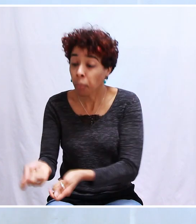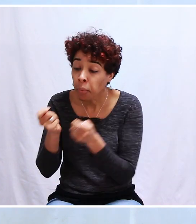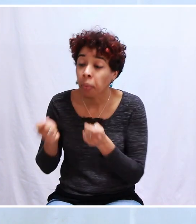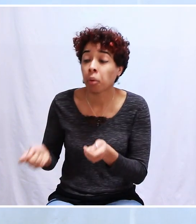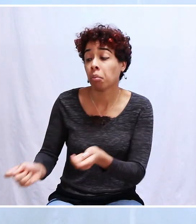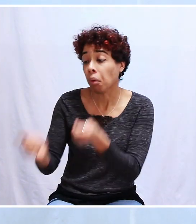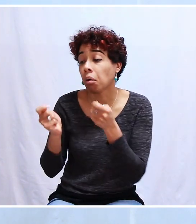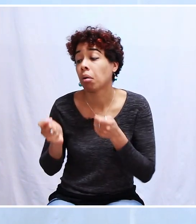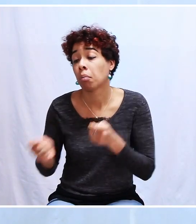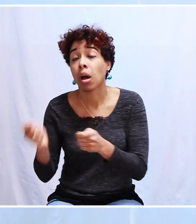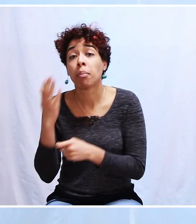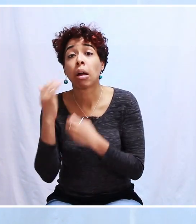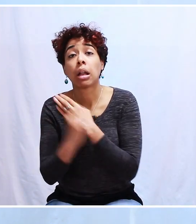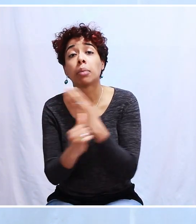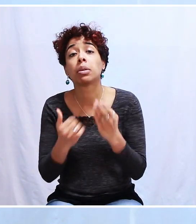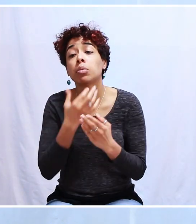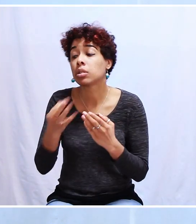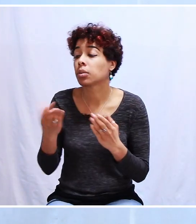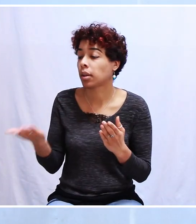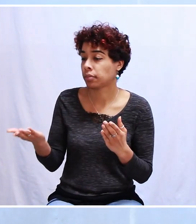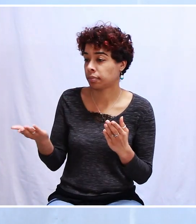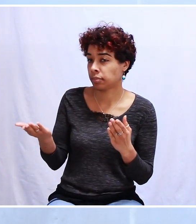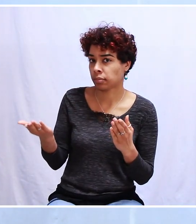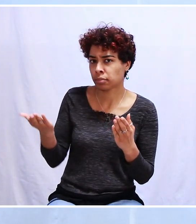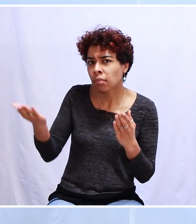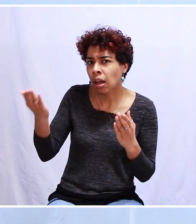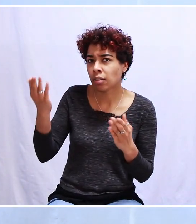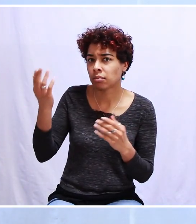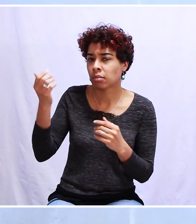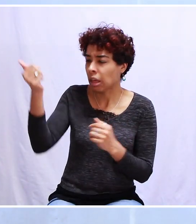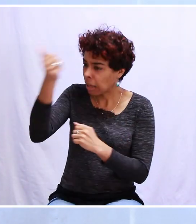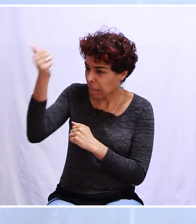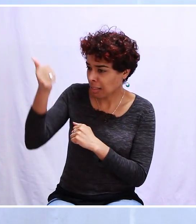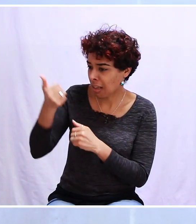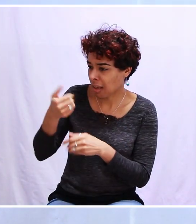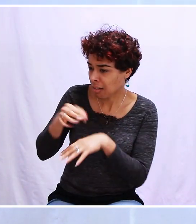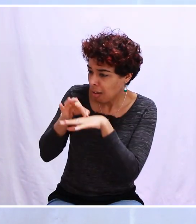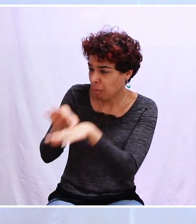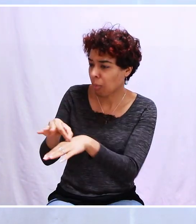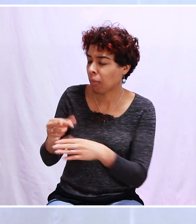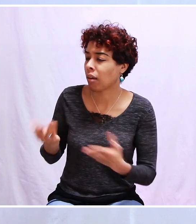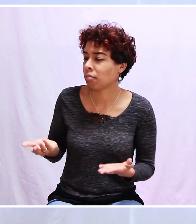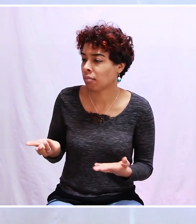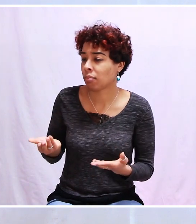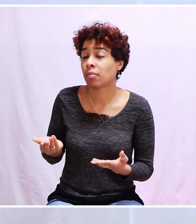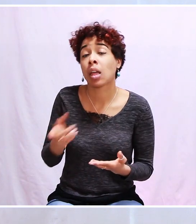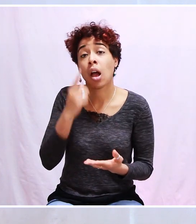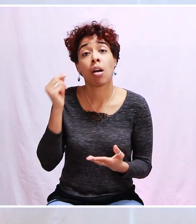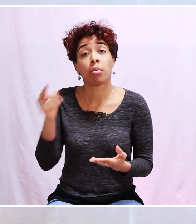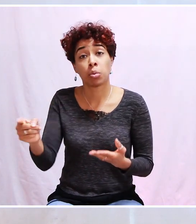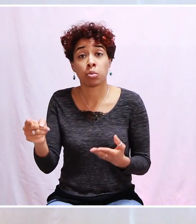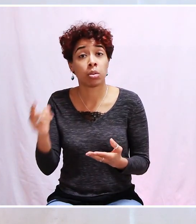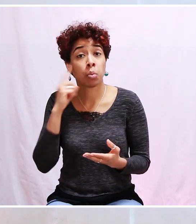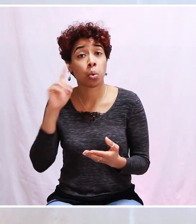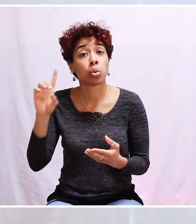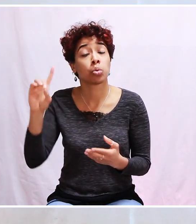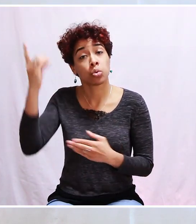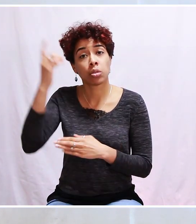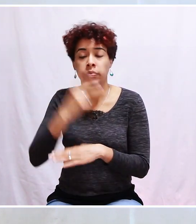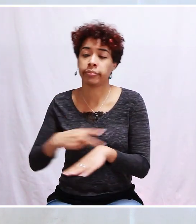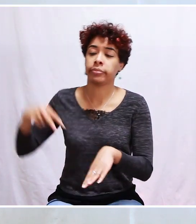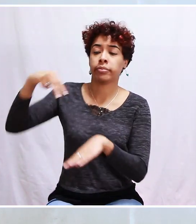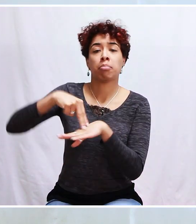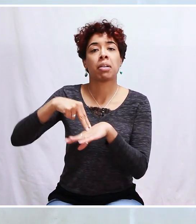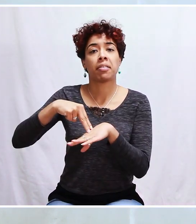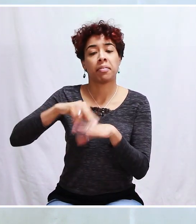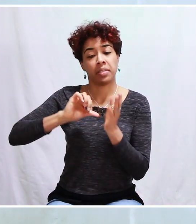dit quoi? C'est que Dieu va venir et va lui dire « Mais l'Éternel est avec toi, vaillant héros ». Et c'est un homme qui va se lever pour Dieu, qui va